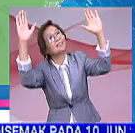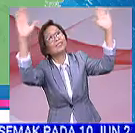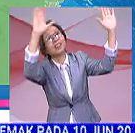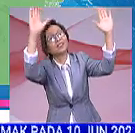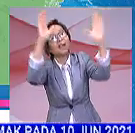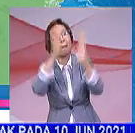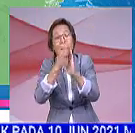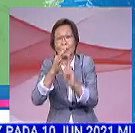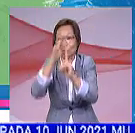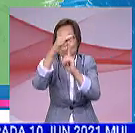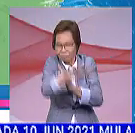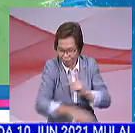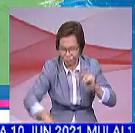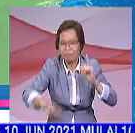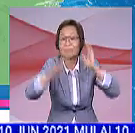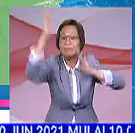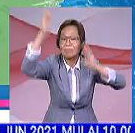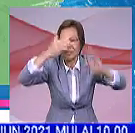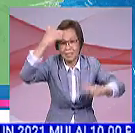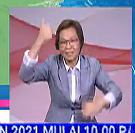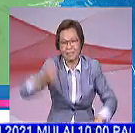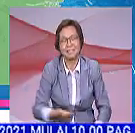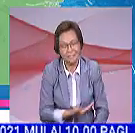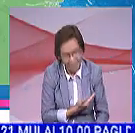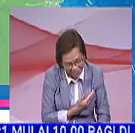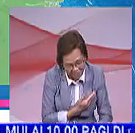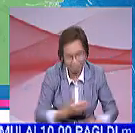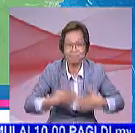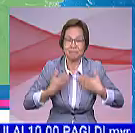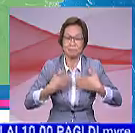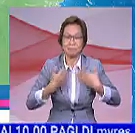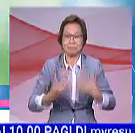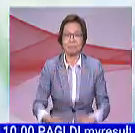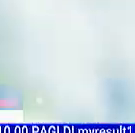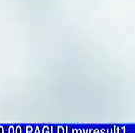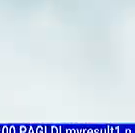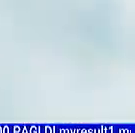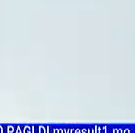bandar-bandar utama di seluruh Malaysia. Assalamualaikum dan salam sejahtera.